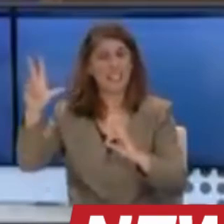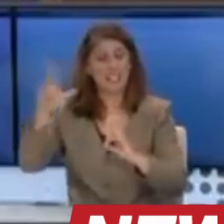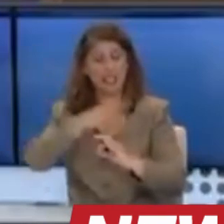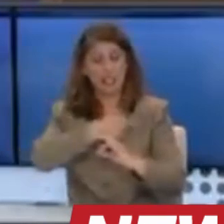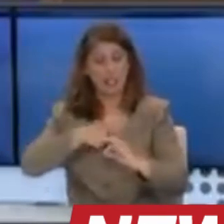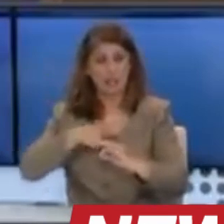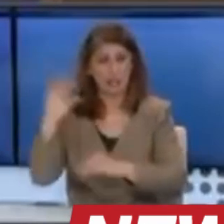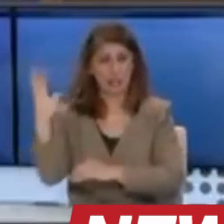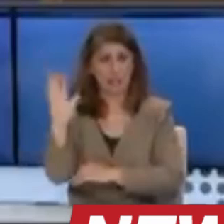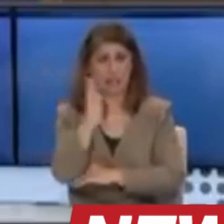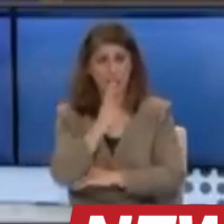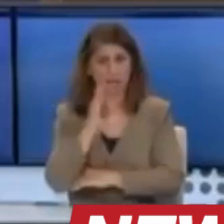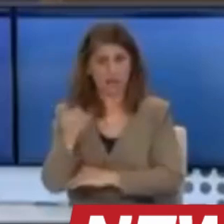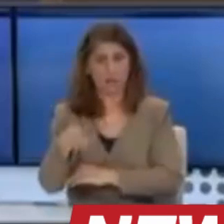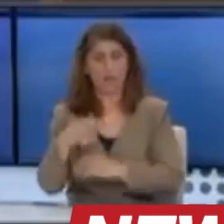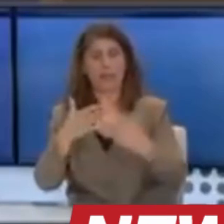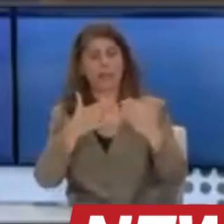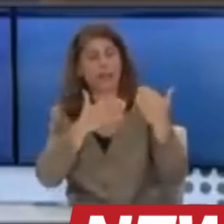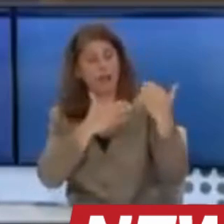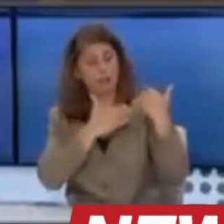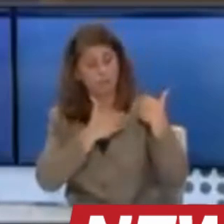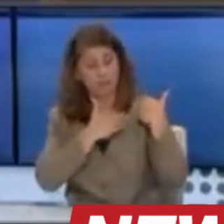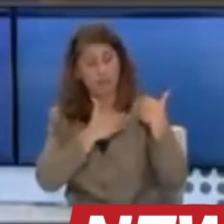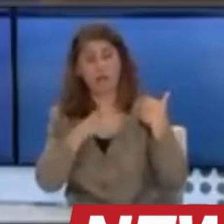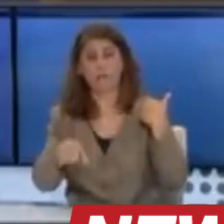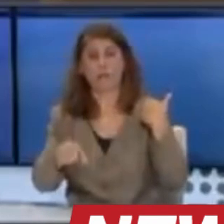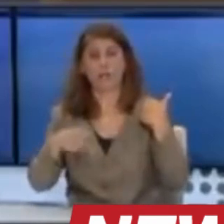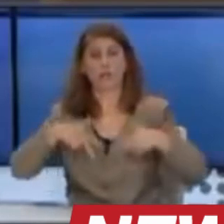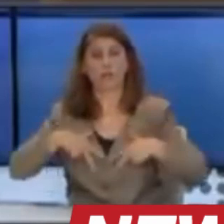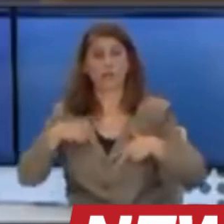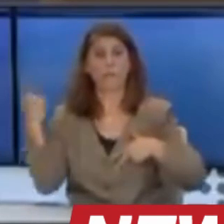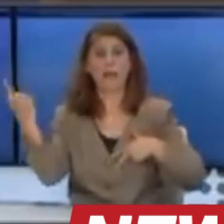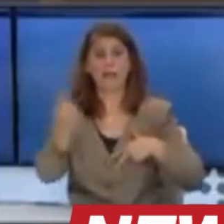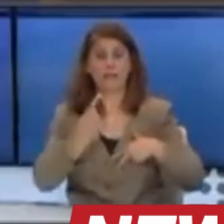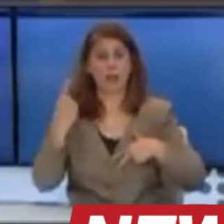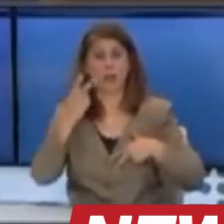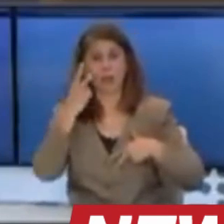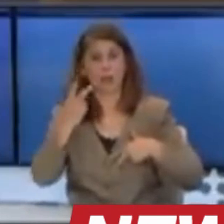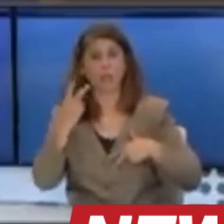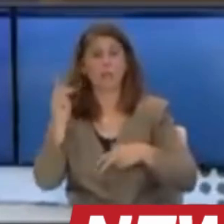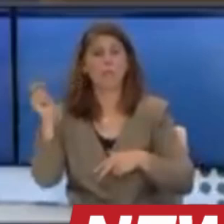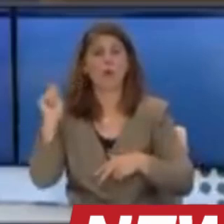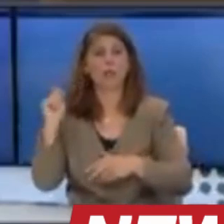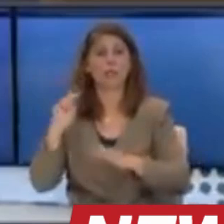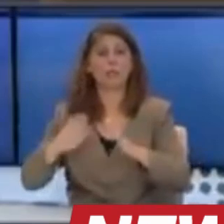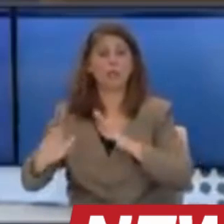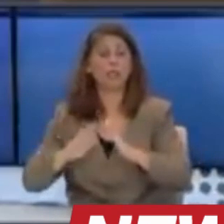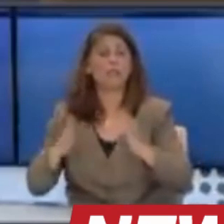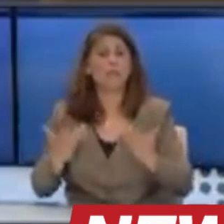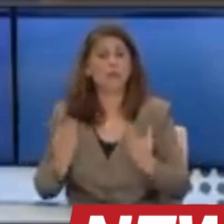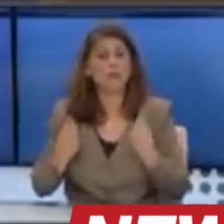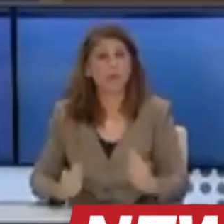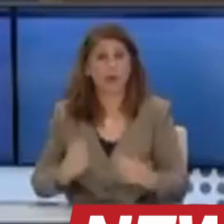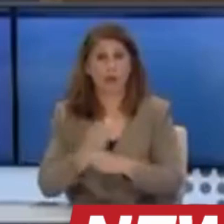ο Πρωθυπουργός. Το υλικό, ωστόσο, είναι ανεξάρτητο. Αυτή τη φορά ο κ. Μητσοτάκης τα έβαλε με την Εθνική Μετεωρολογική Υπηρεσία, την ΕΜΗ,